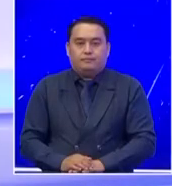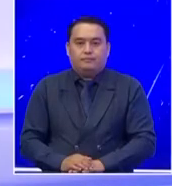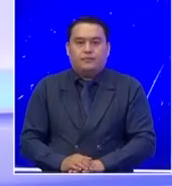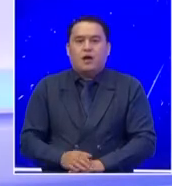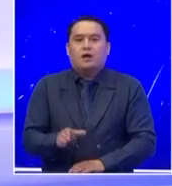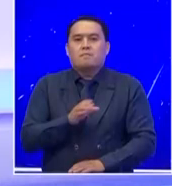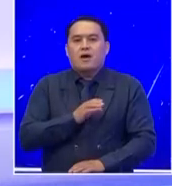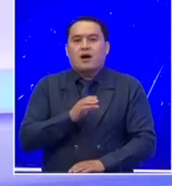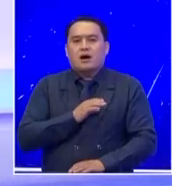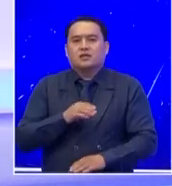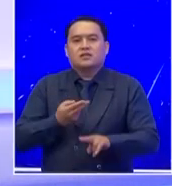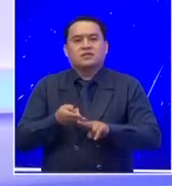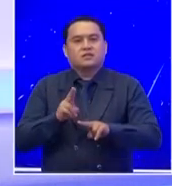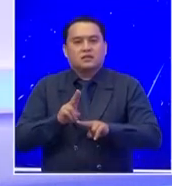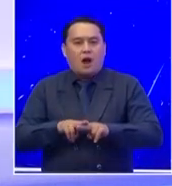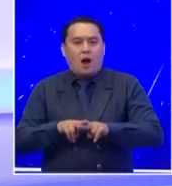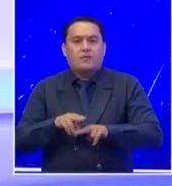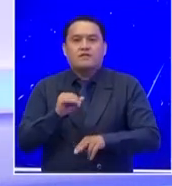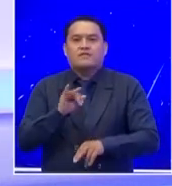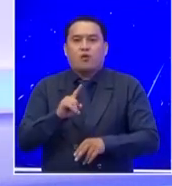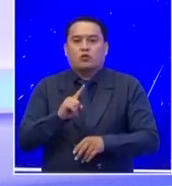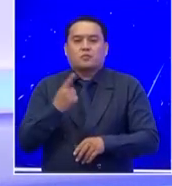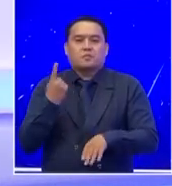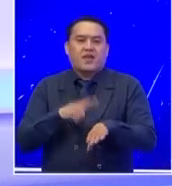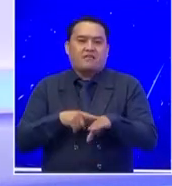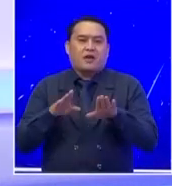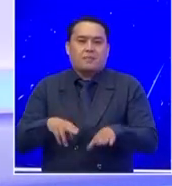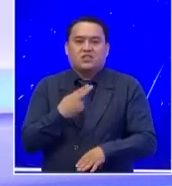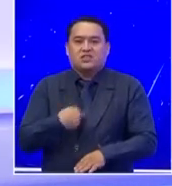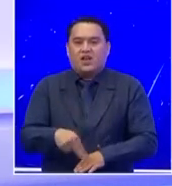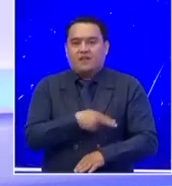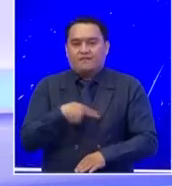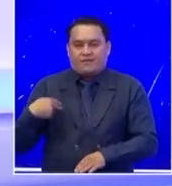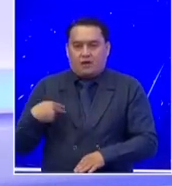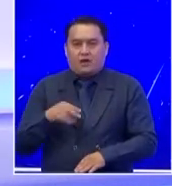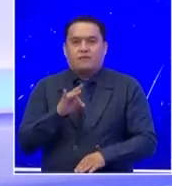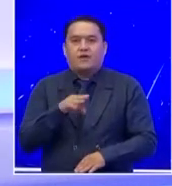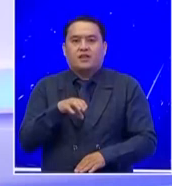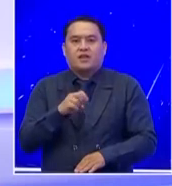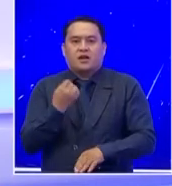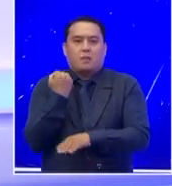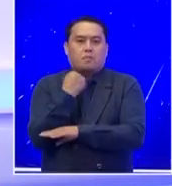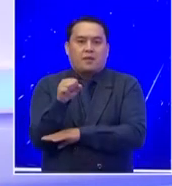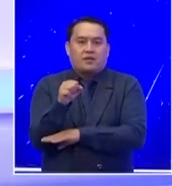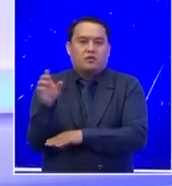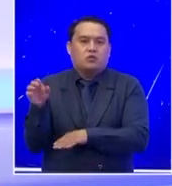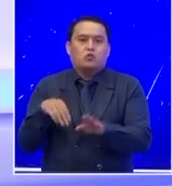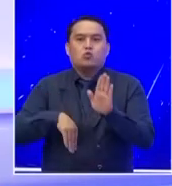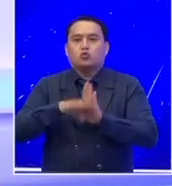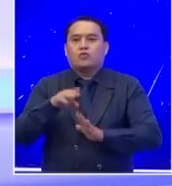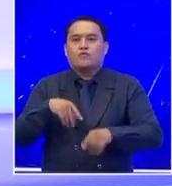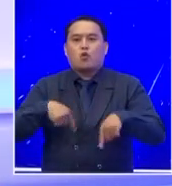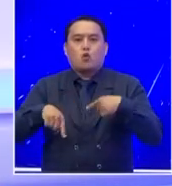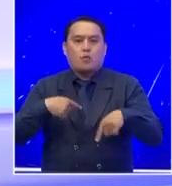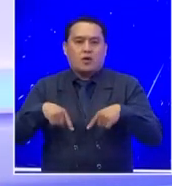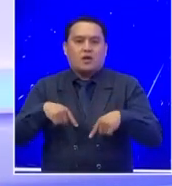Рейтинг самых богатых спортсменов по версии Forbes поменял лидера. Швейцарский теннисист Роджер Федерер обошел всех топовых футболистов благодаря